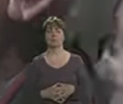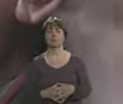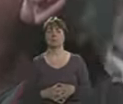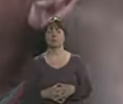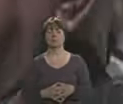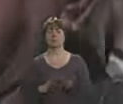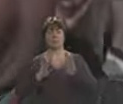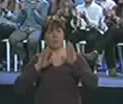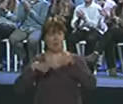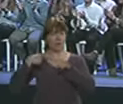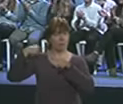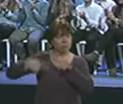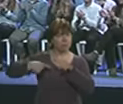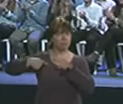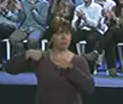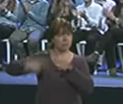Et après de longues années